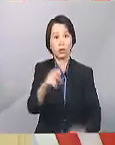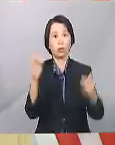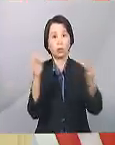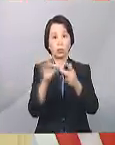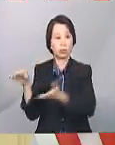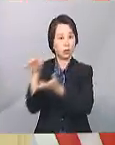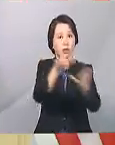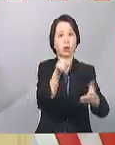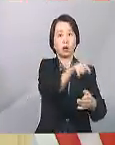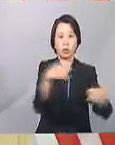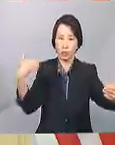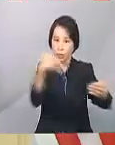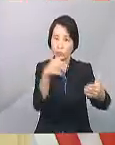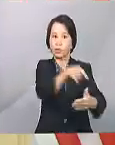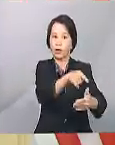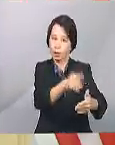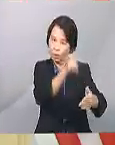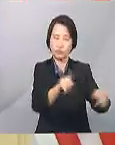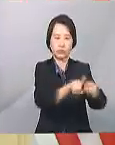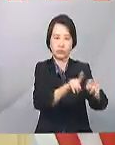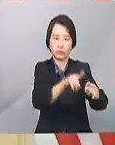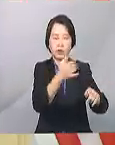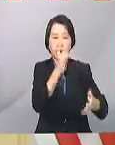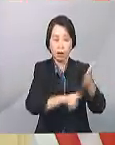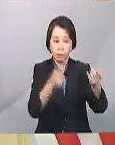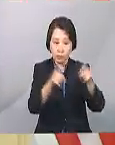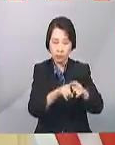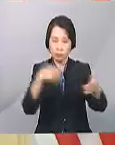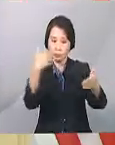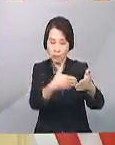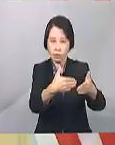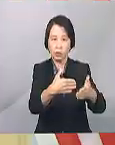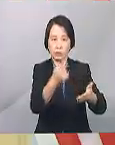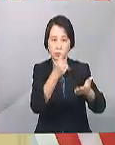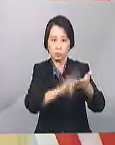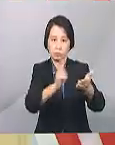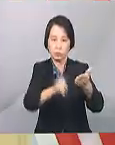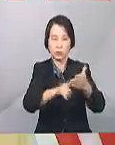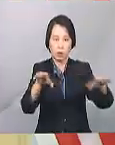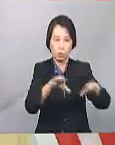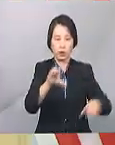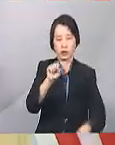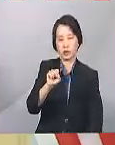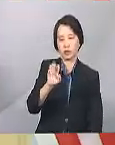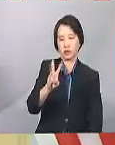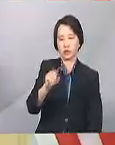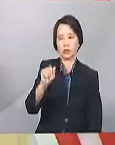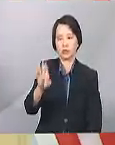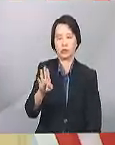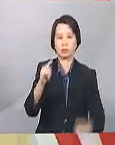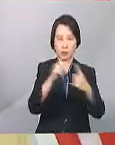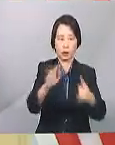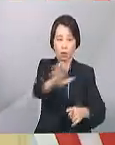akan dilakukan saringan kesihatan COVID, apa nama, swab test kepada